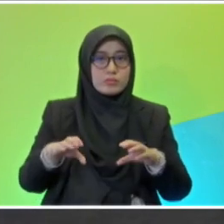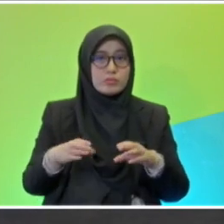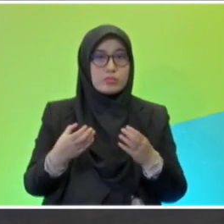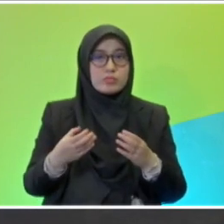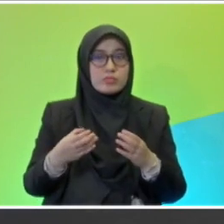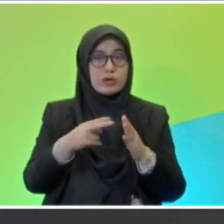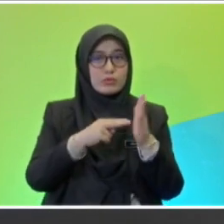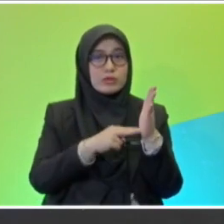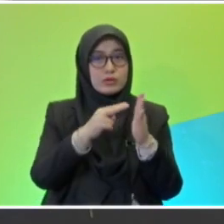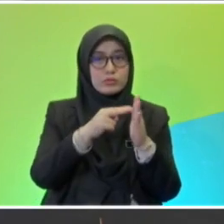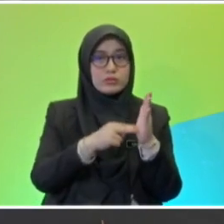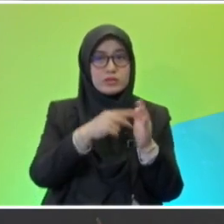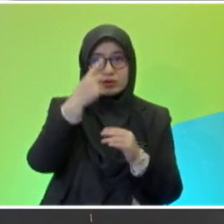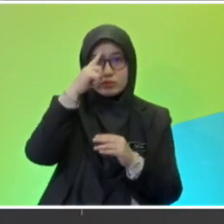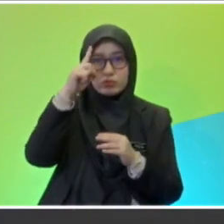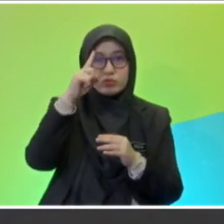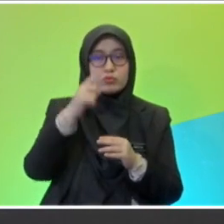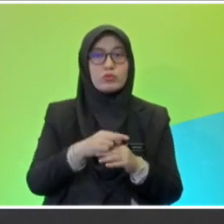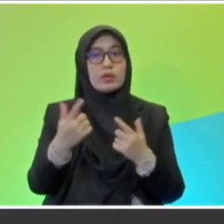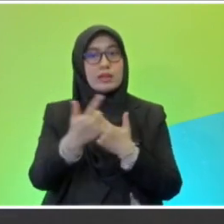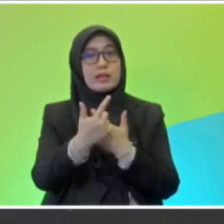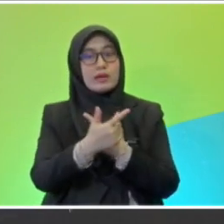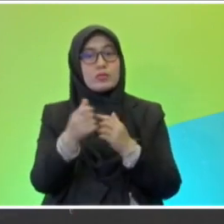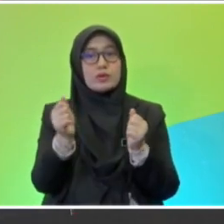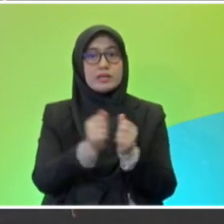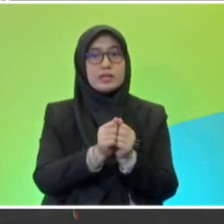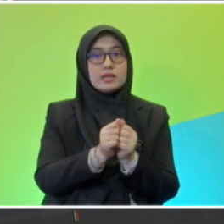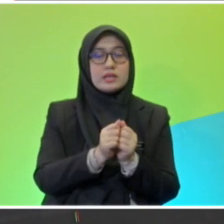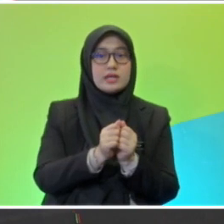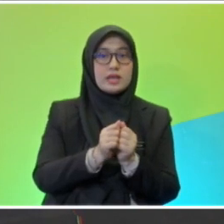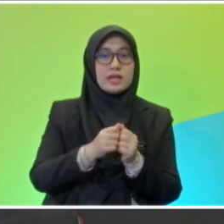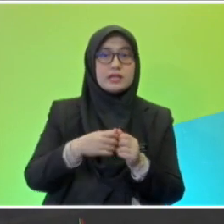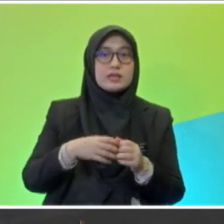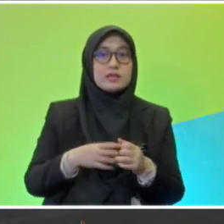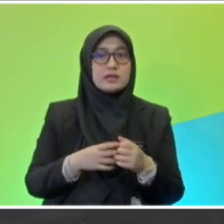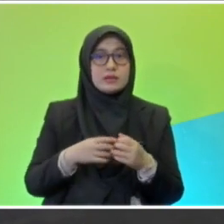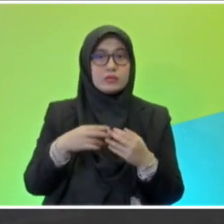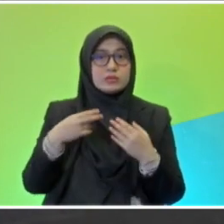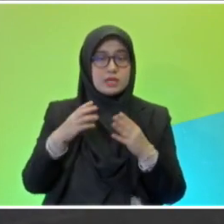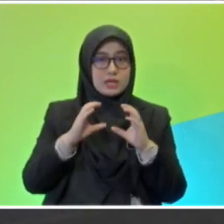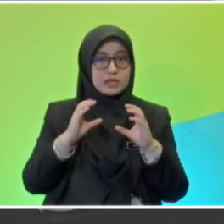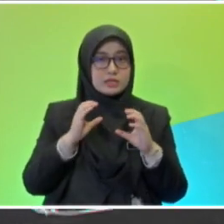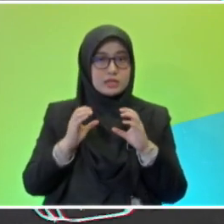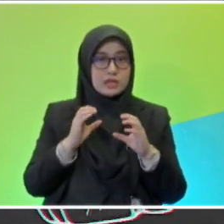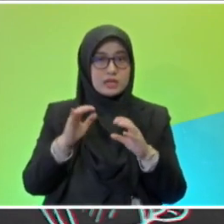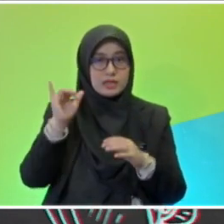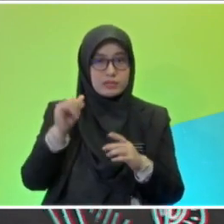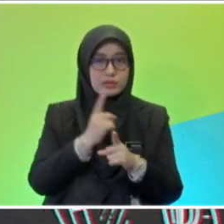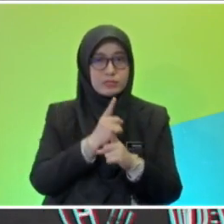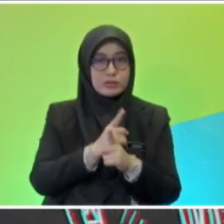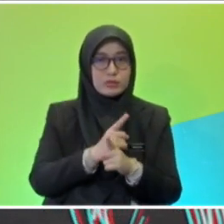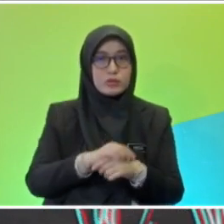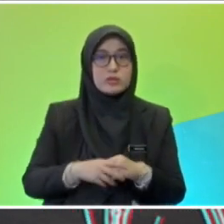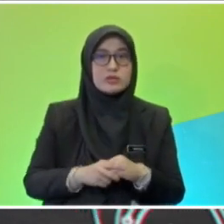makam dengan menggunakan hijab beliau menyatakan bahwa tanah yang dikerjakan oleh mereka ialah hak Allah subhanahu wa ta'ala dan